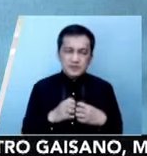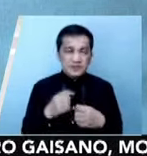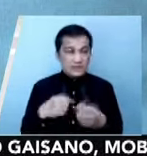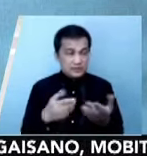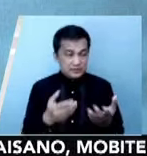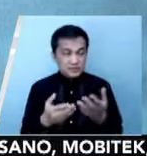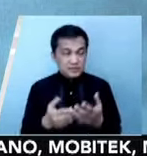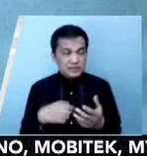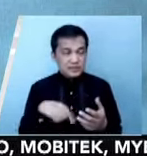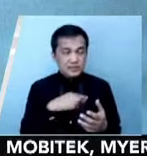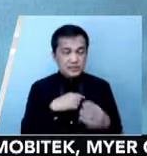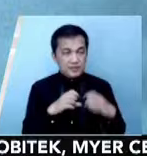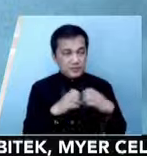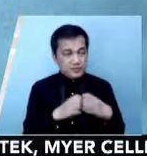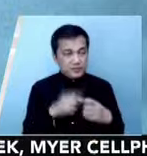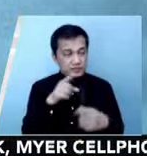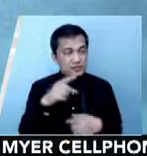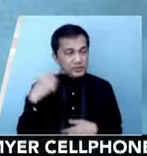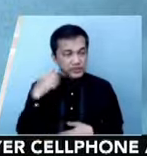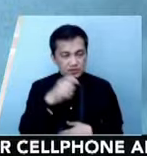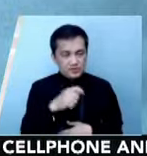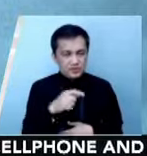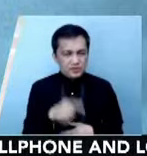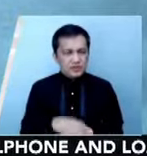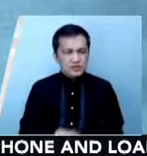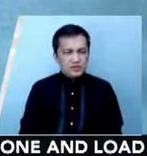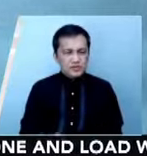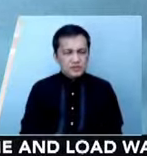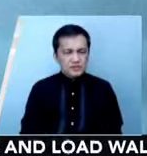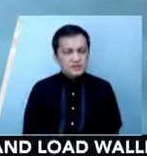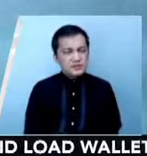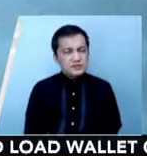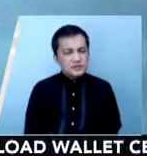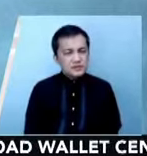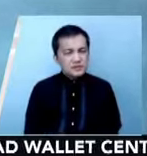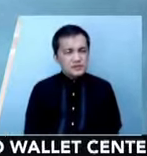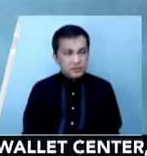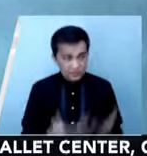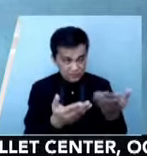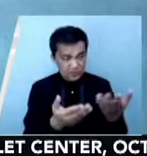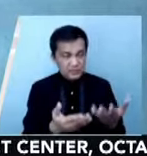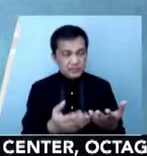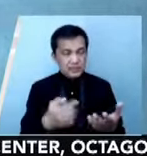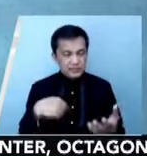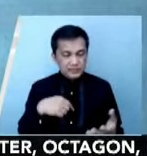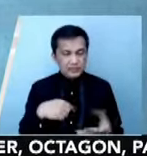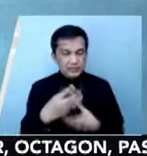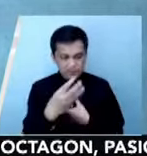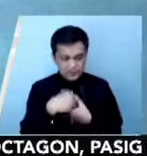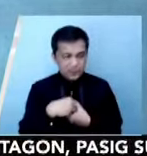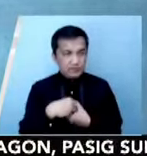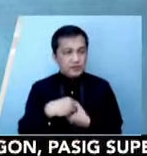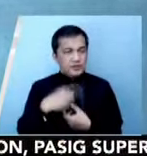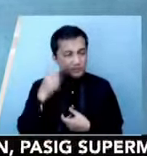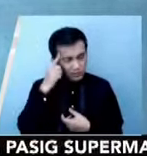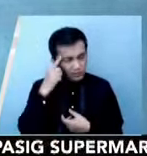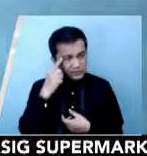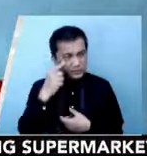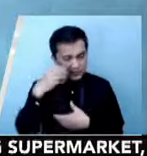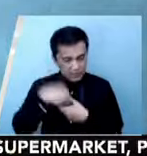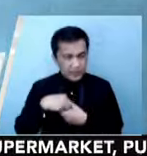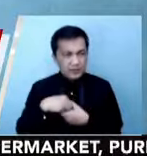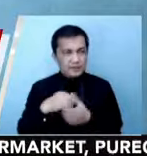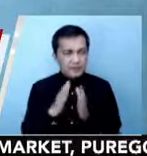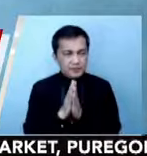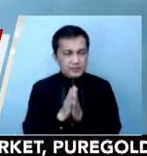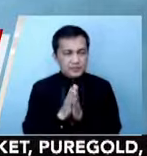kapuso dyan sa Taiwan, you are in our thoughts and our prayers. At sa lahat ng nandun, we